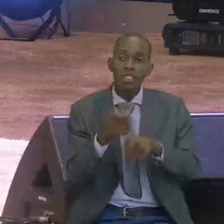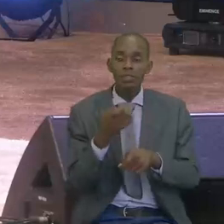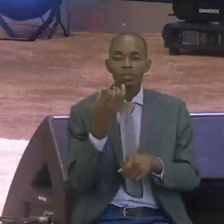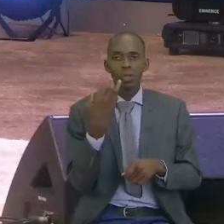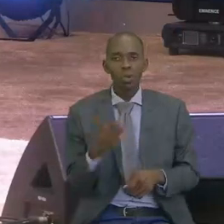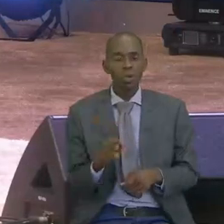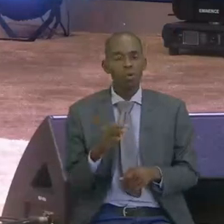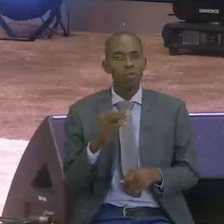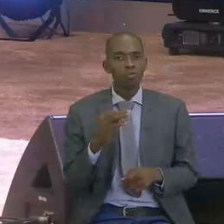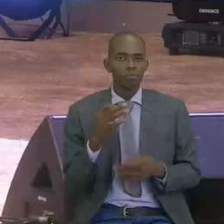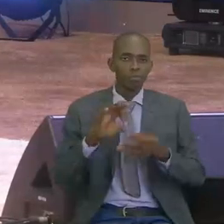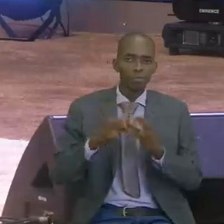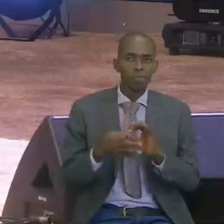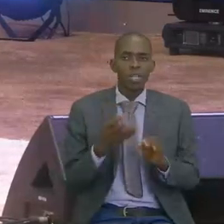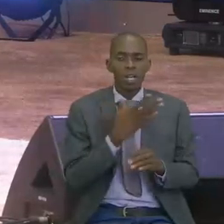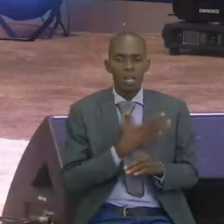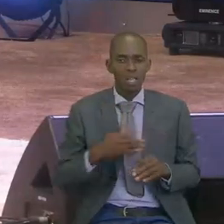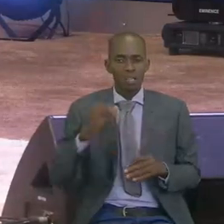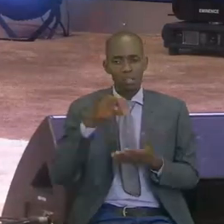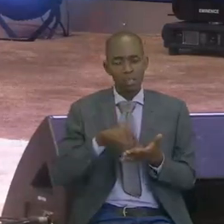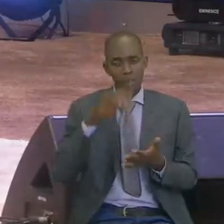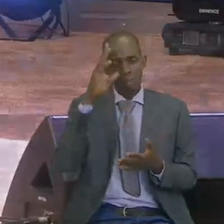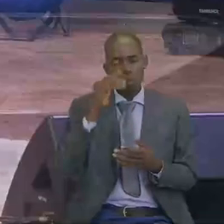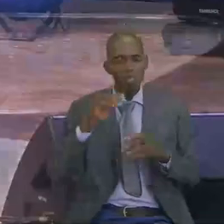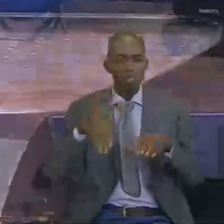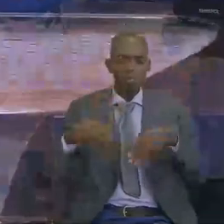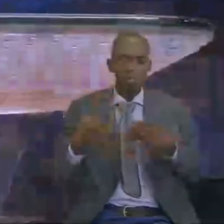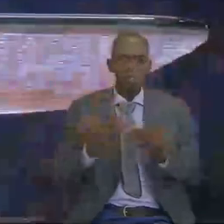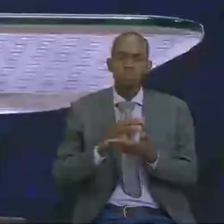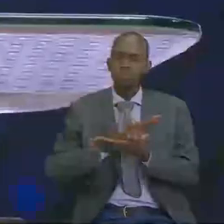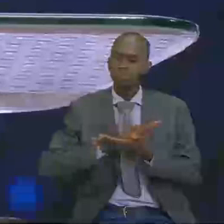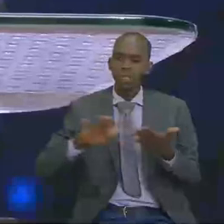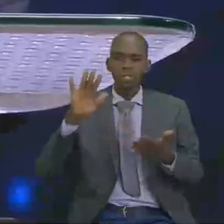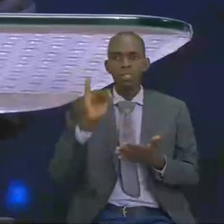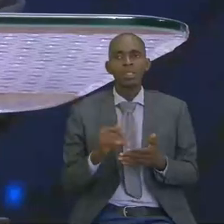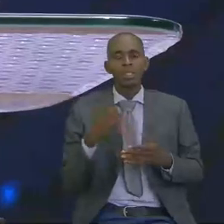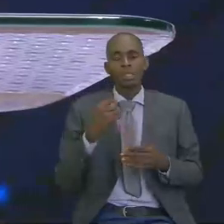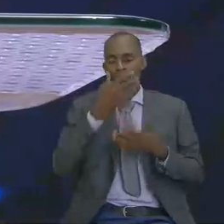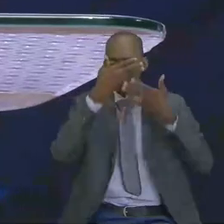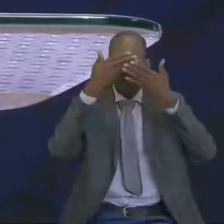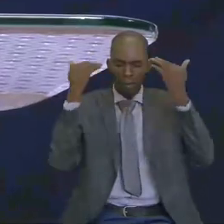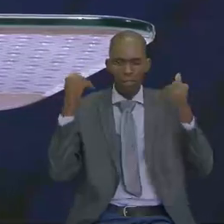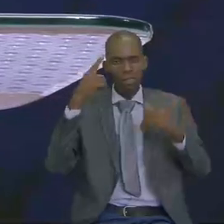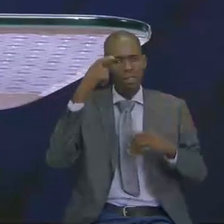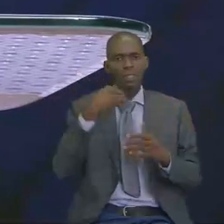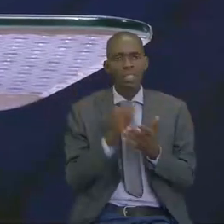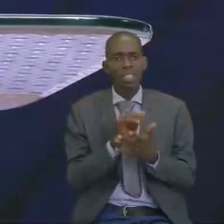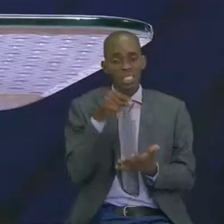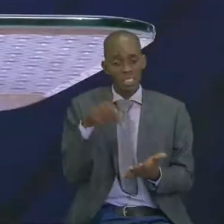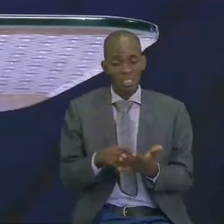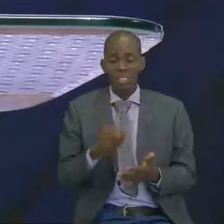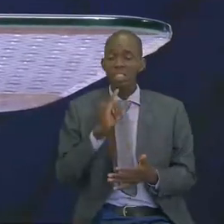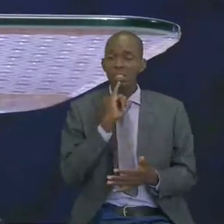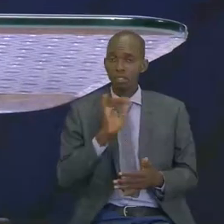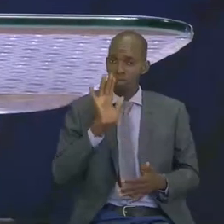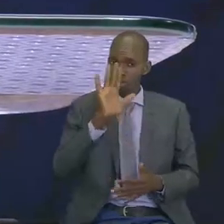Il a déclaré très clair le songe. Oublie, voilà le songe, nous en